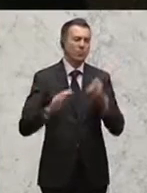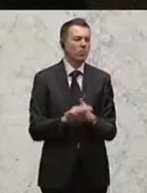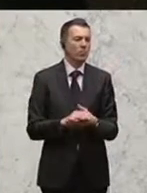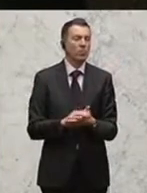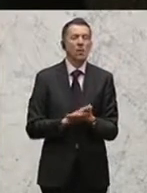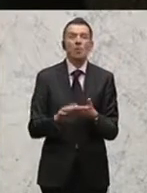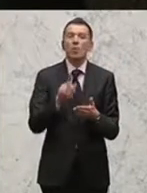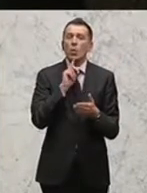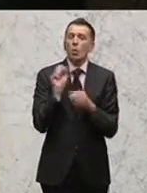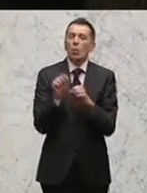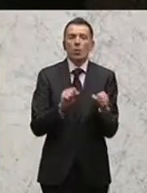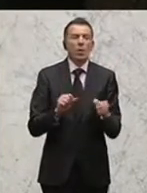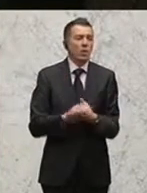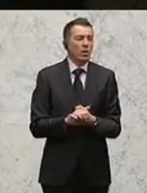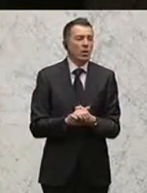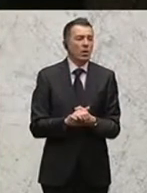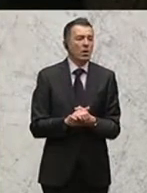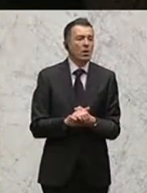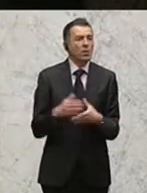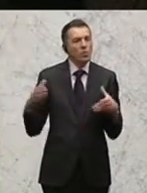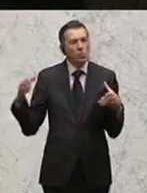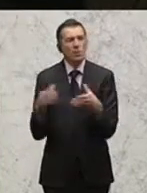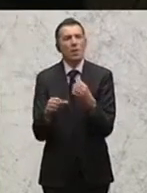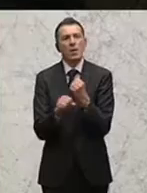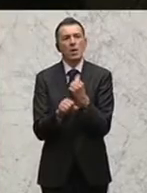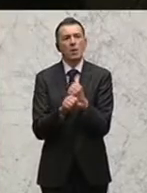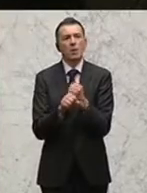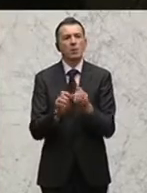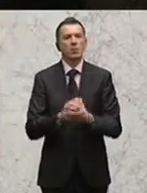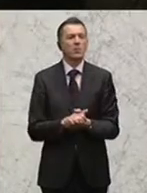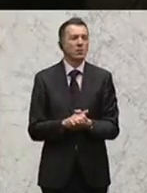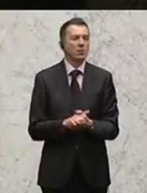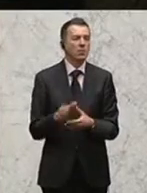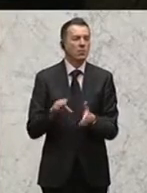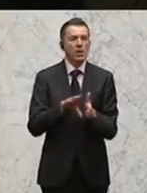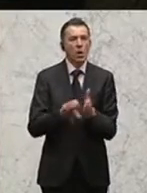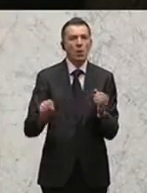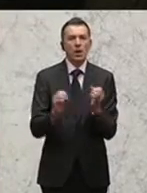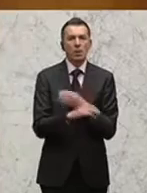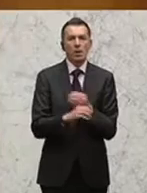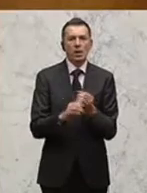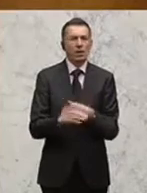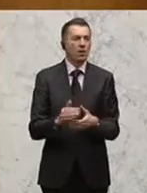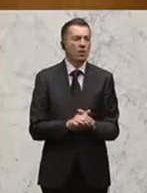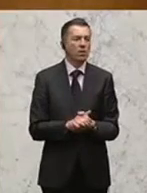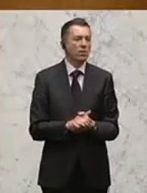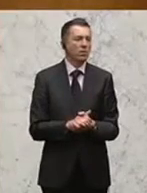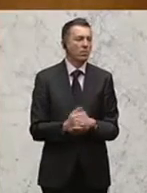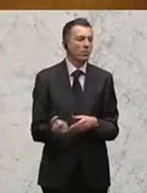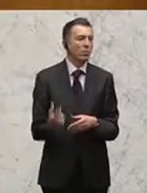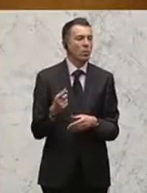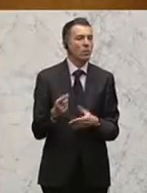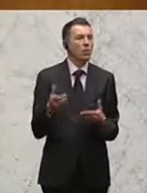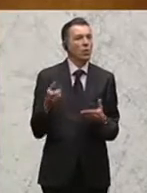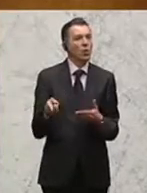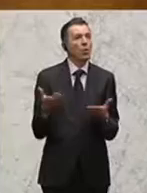einfach nur eben in der intensiven Zusammenarbeit mit Online-Medien. Denn gerade dort,